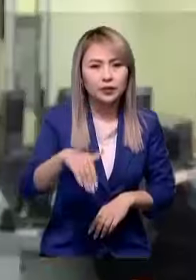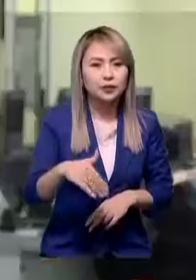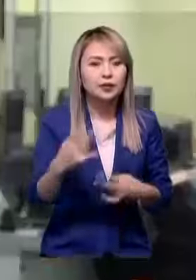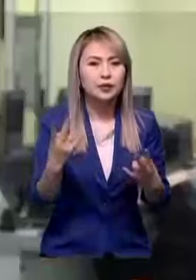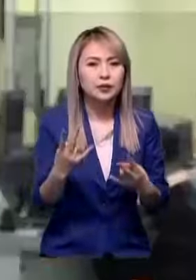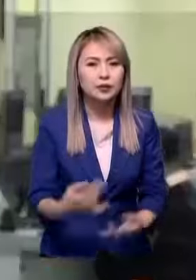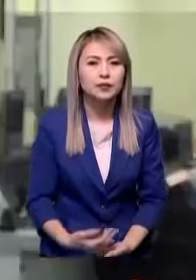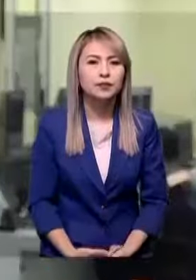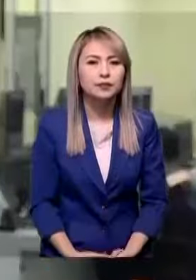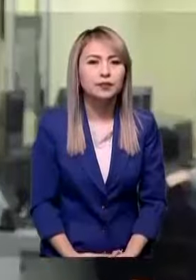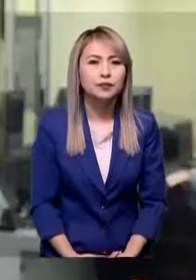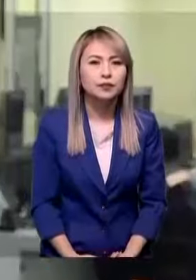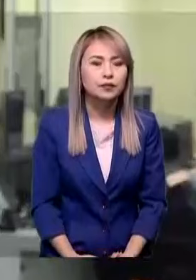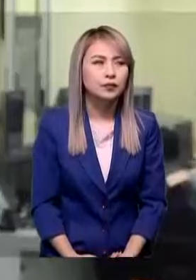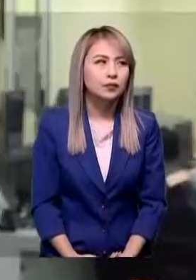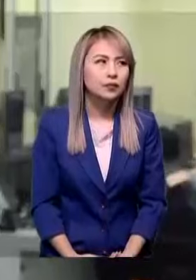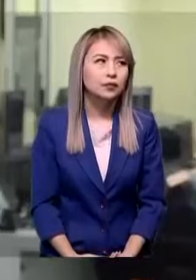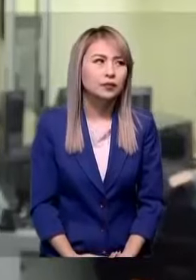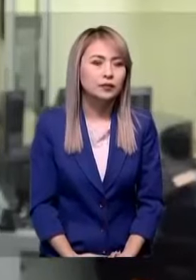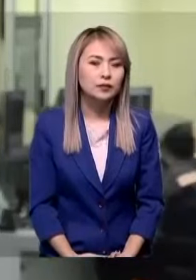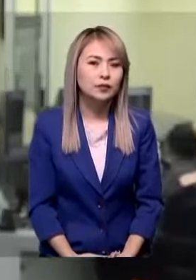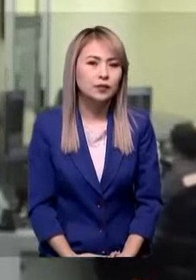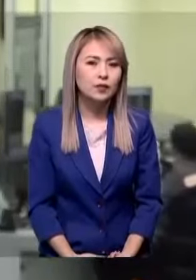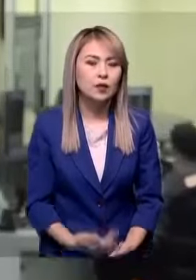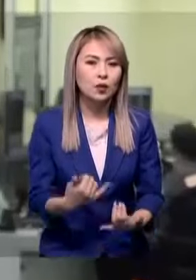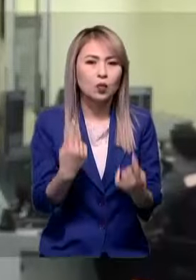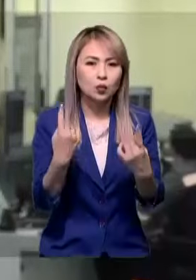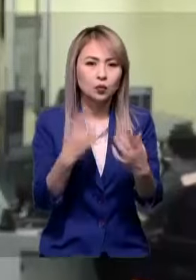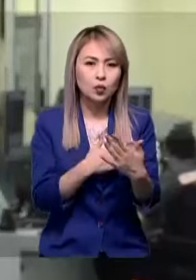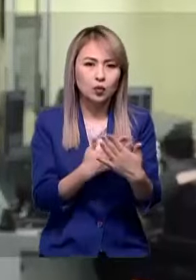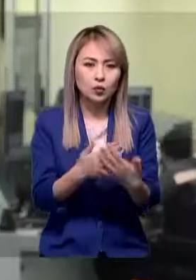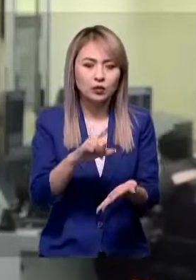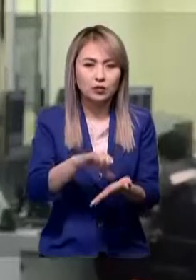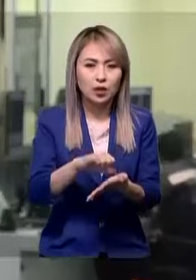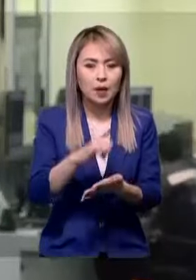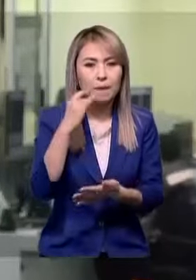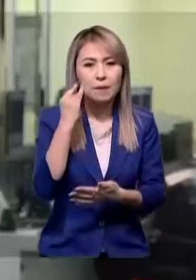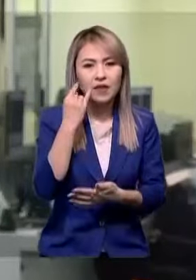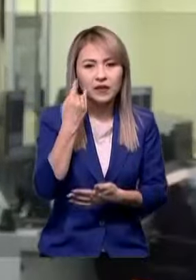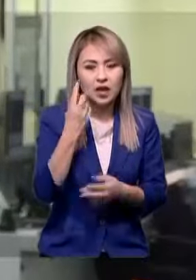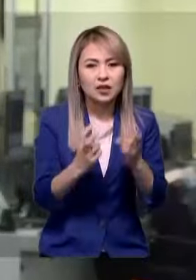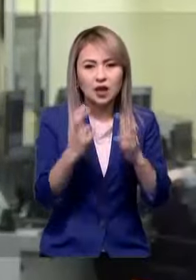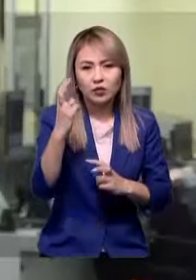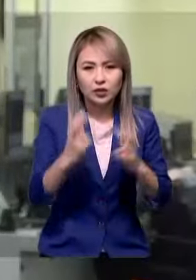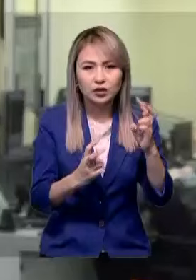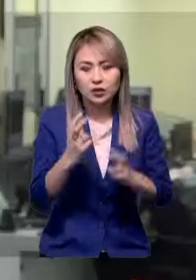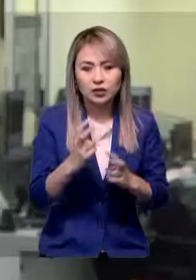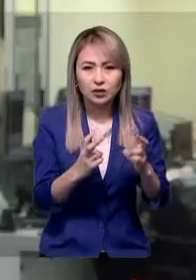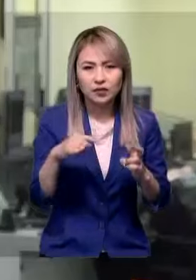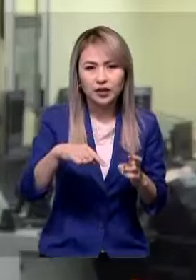жетпек. Бұл әрине өте қомақты үлес. Сонымен қатар Павлодар зауытында біз биыл